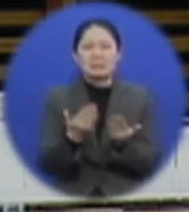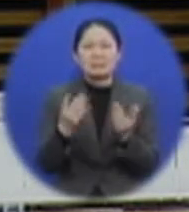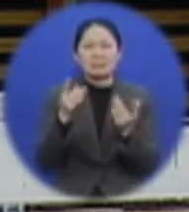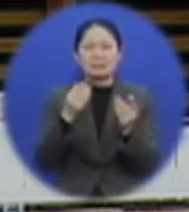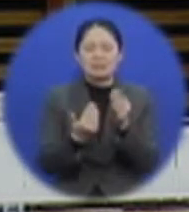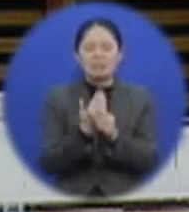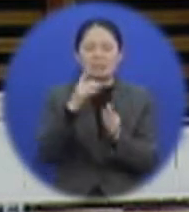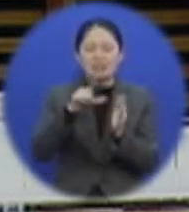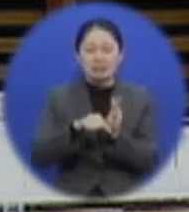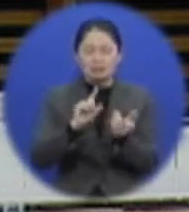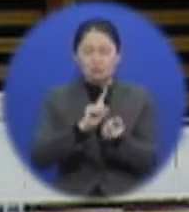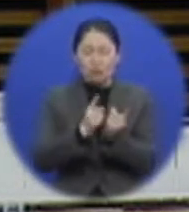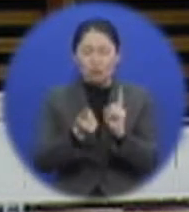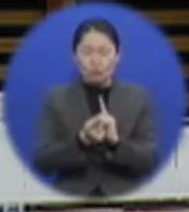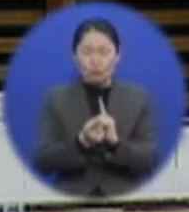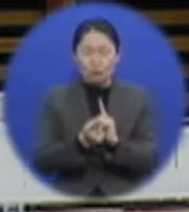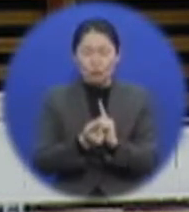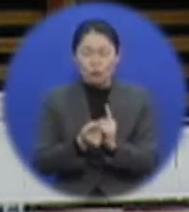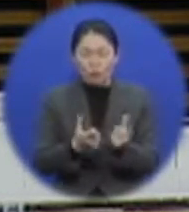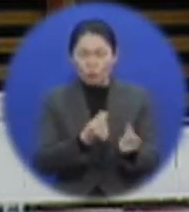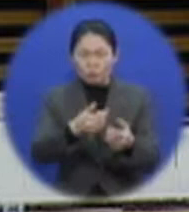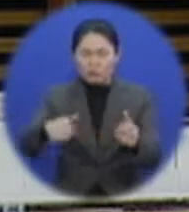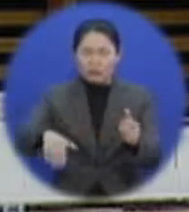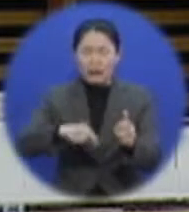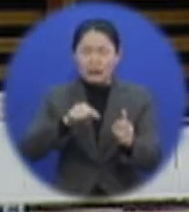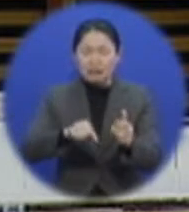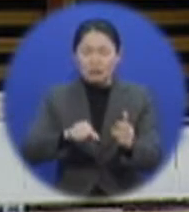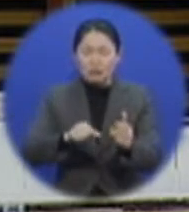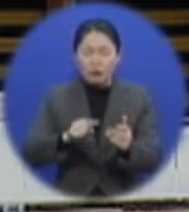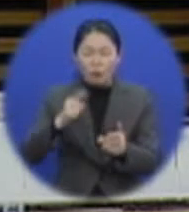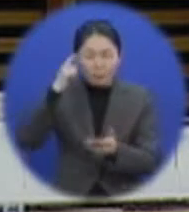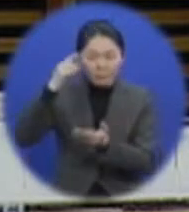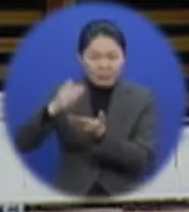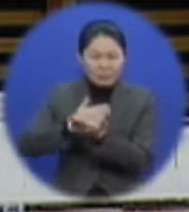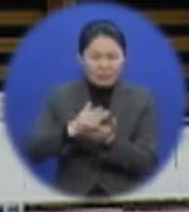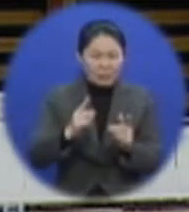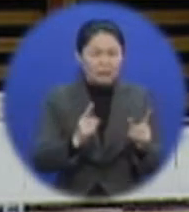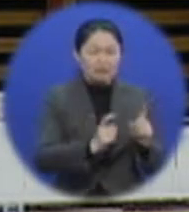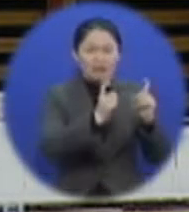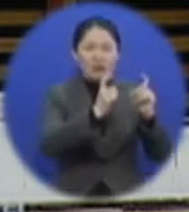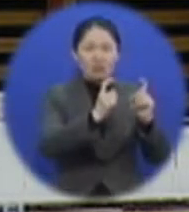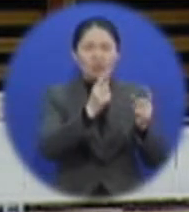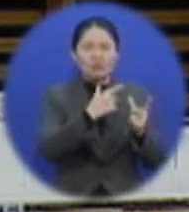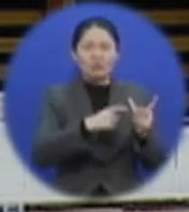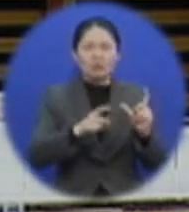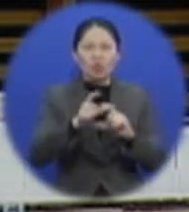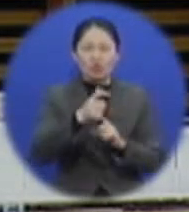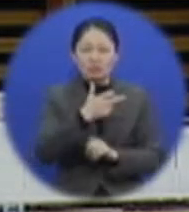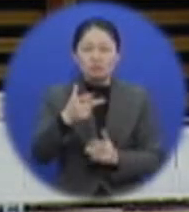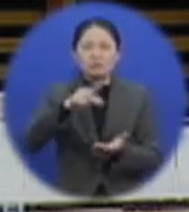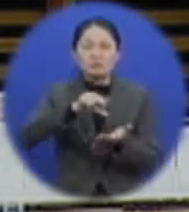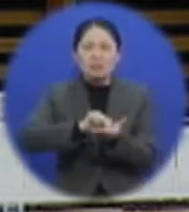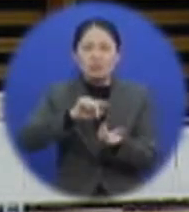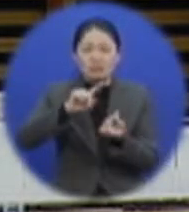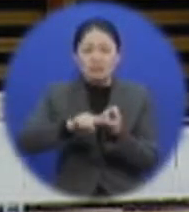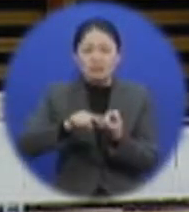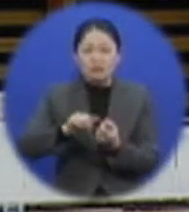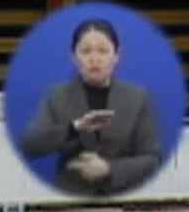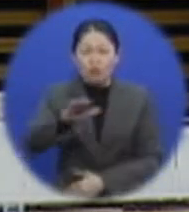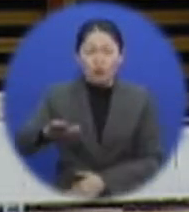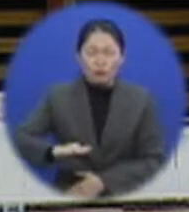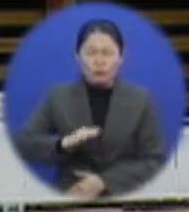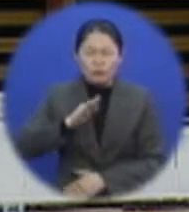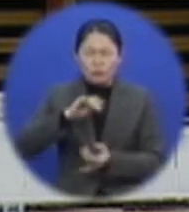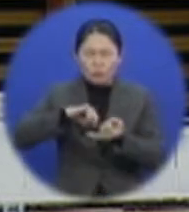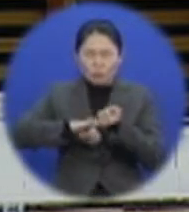공동체 안에서 판단하고 정죄하고 싸우게 되는 것이 더 큰 문제라는 사실을 여러분 명심해야